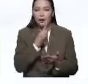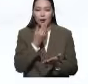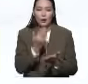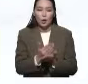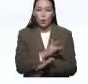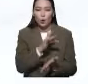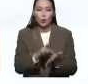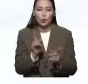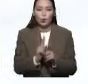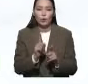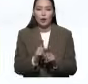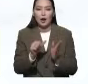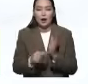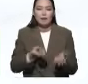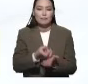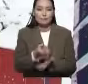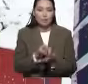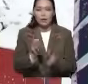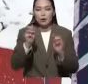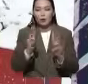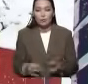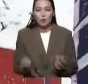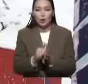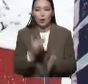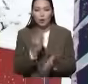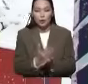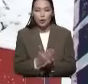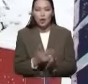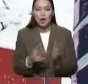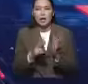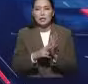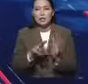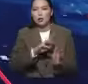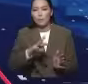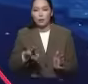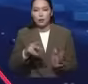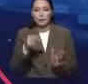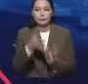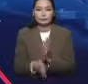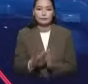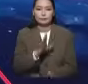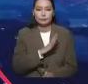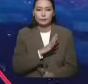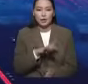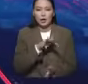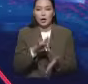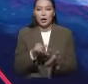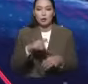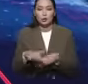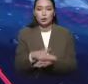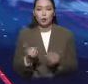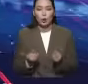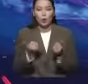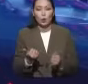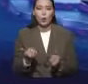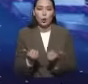кішілі 60 сығанақ тебетін орындар тұрғызылды. Бұған әкімдік 800 миллион теңге бөліпті. Қала тұрғындармен қонақтары бұл игіліктерді